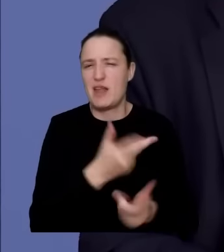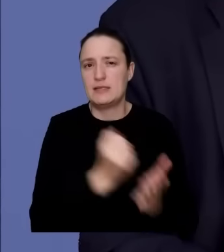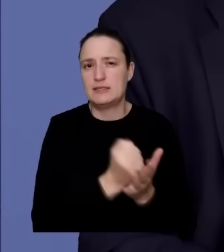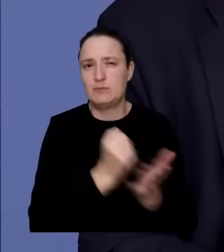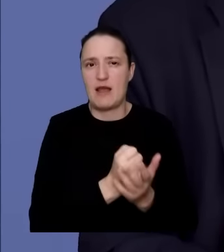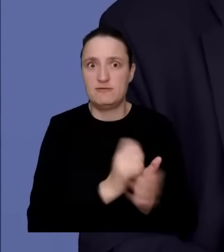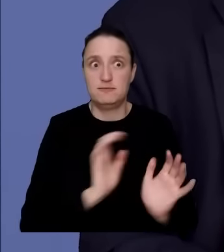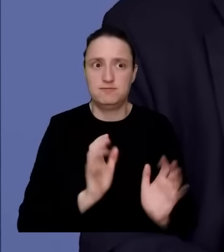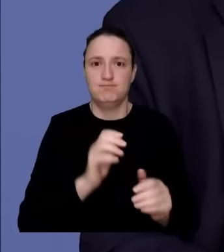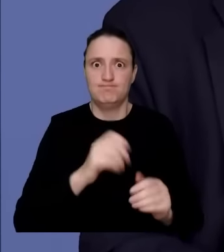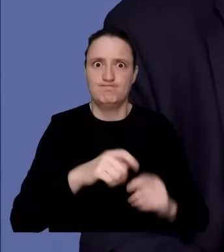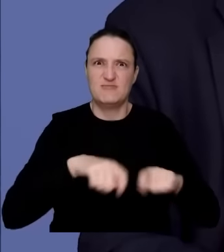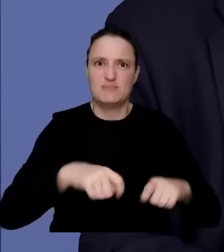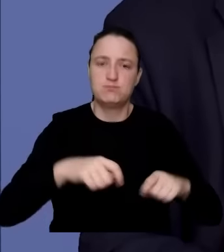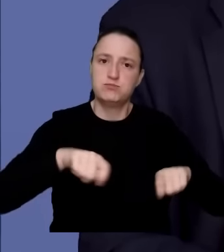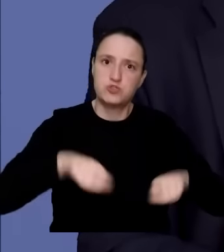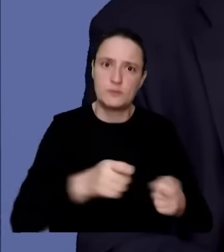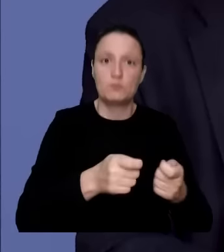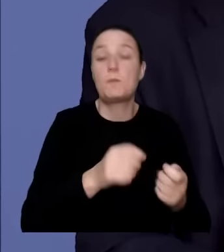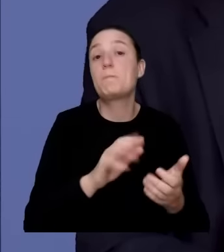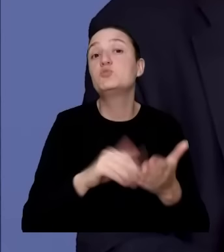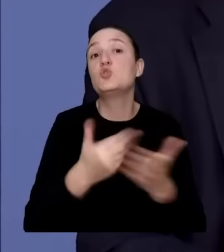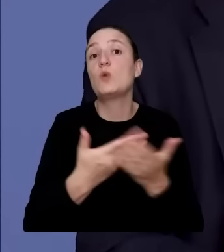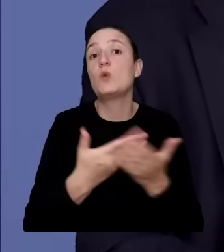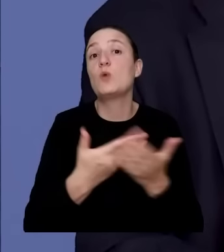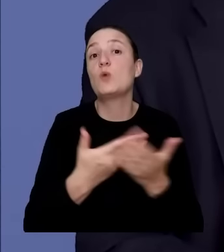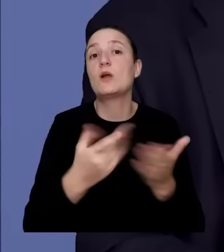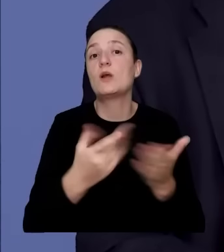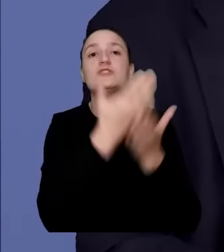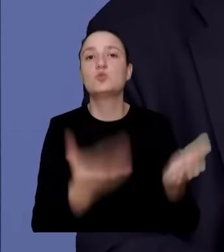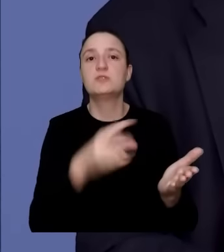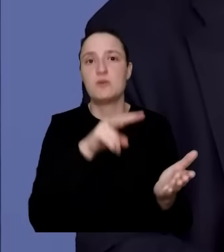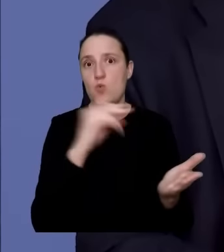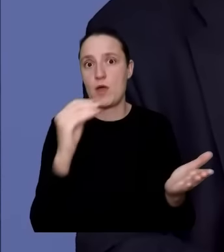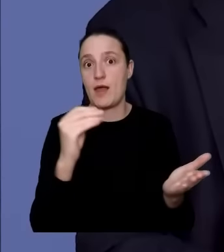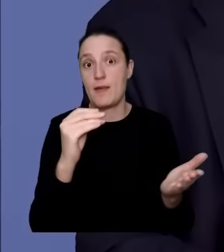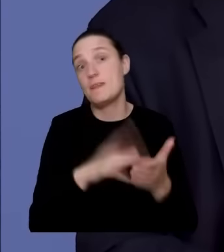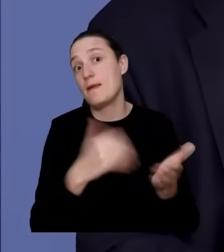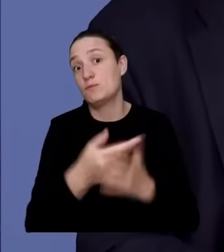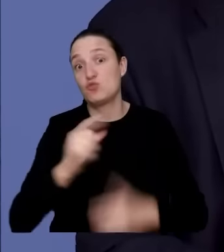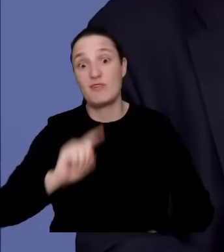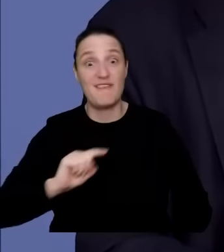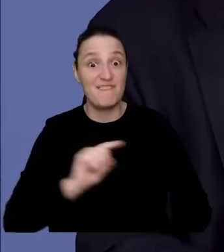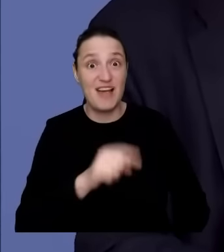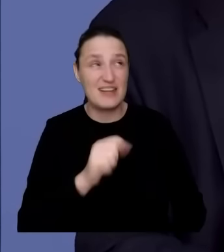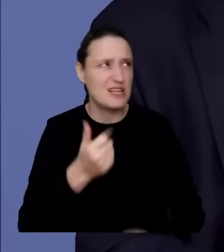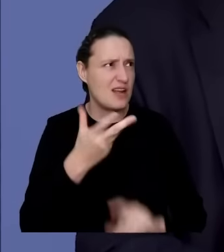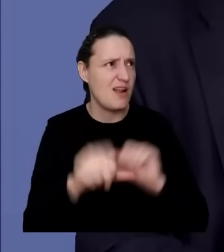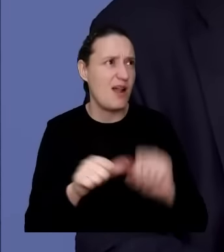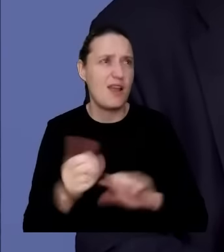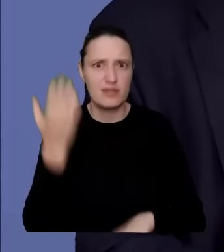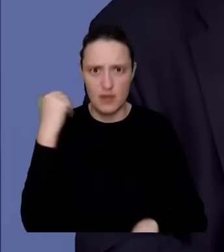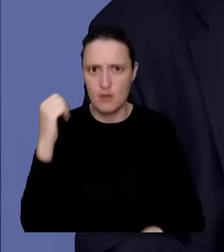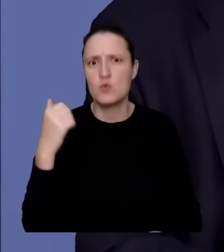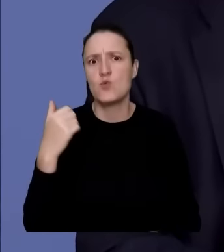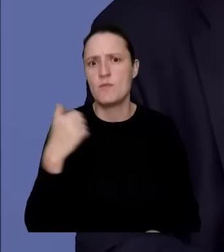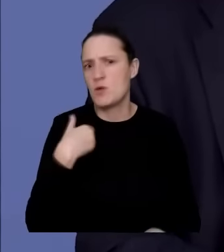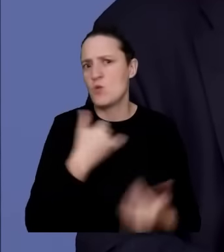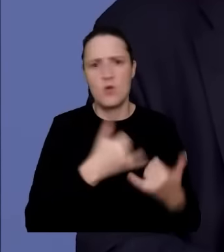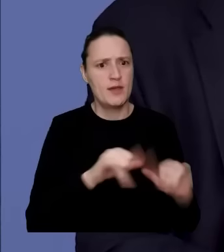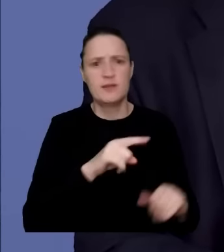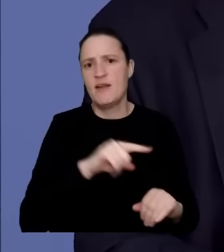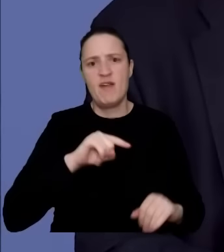uwagę Chociażby tak zwaną konstytucję Europejską nie gdzie indziej ale we Francji to kilka lat temu kiedy jeszcze Francja miała zupełnie inne oblicze